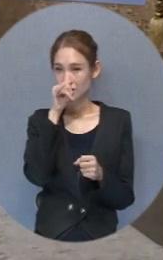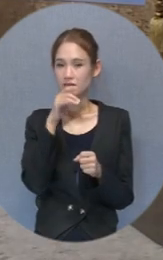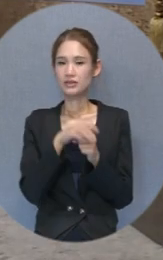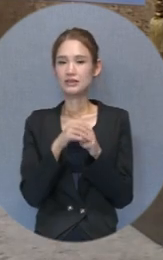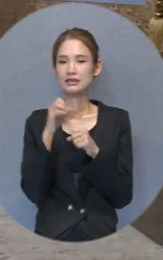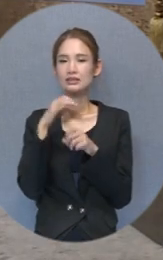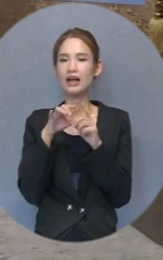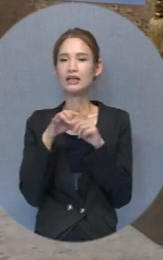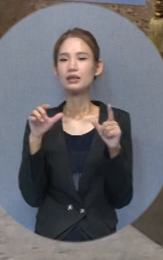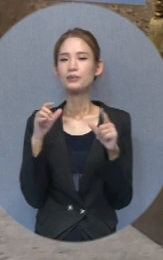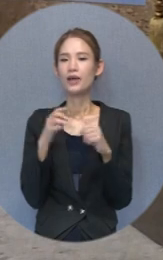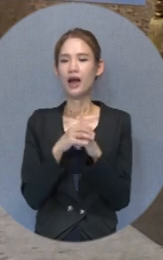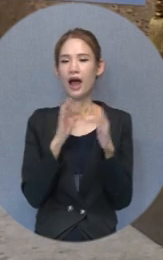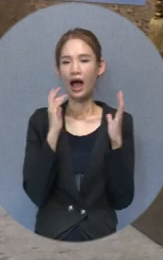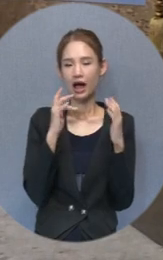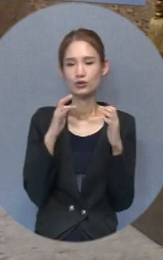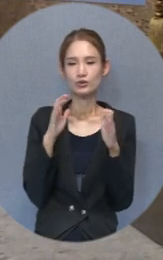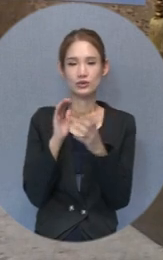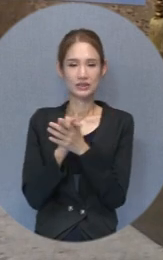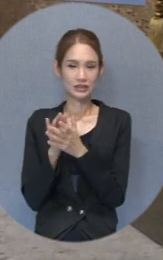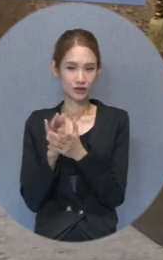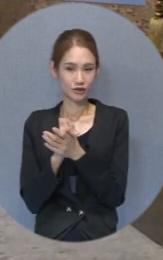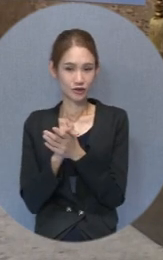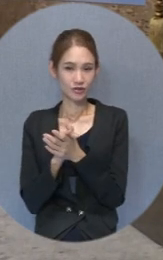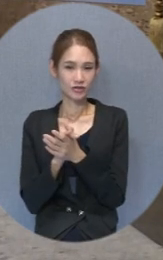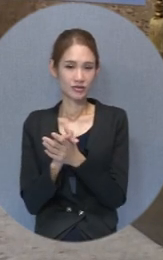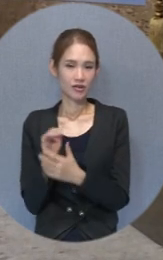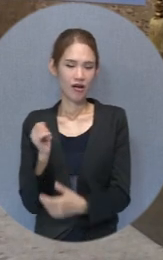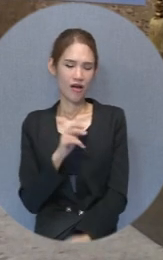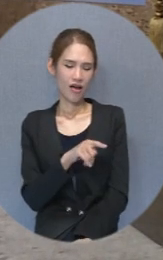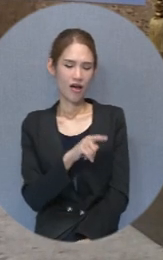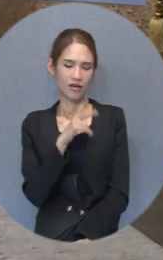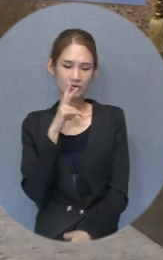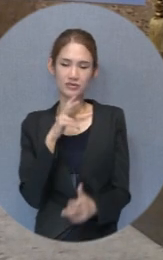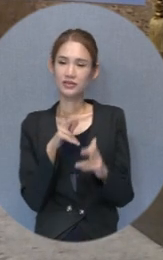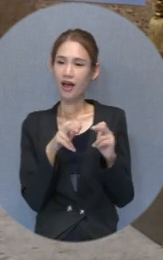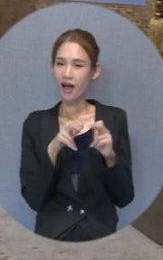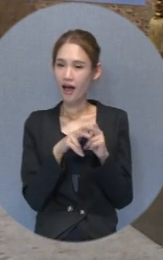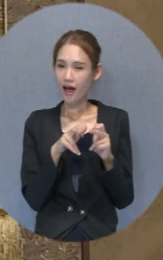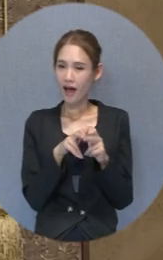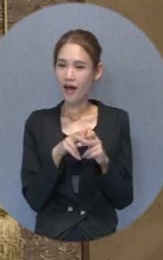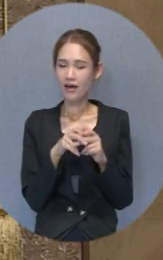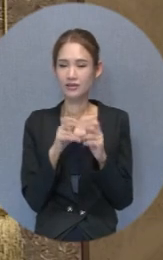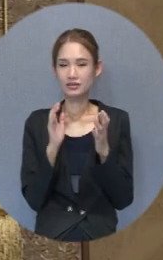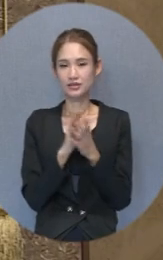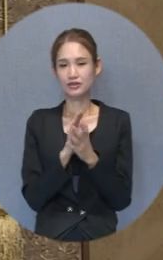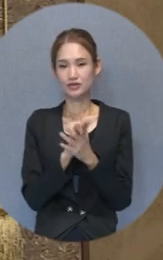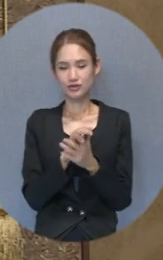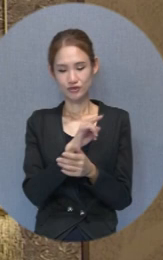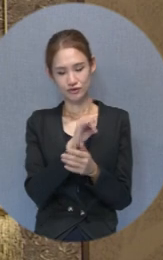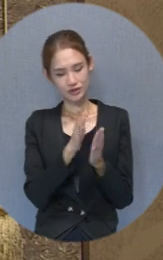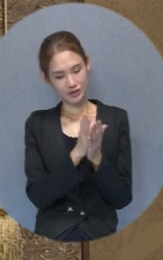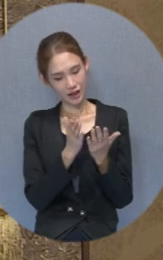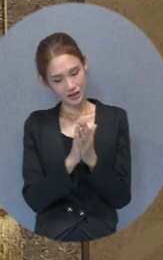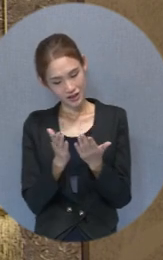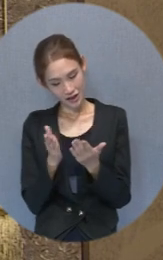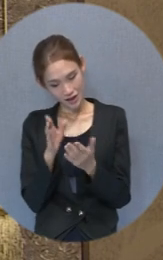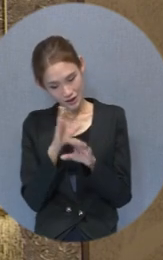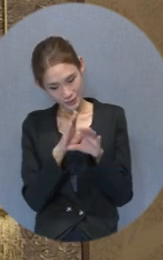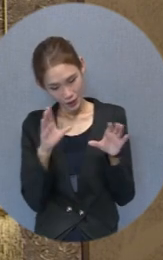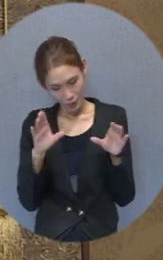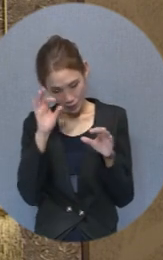일반 아동이나 친구들에게는 아, 시각장애인이나 친구들도 이런 책을 보는구나라는